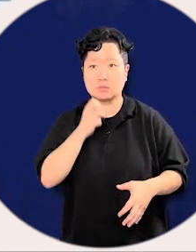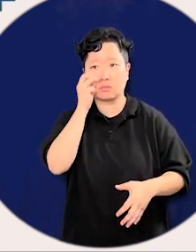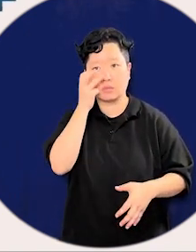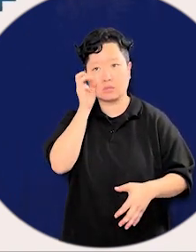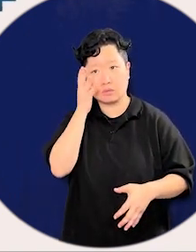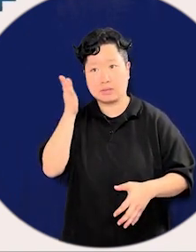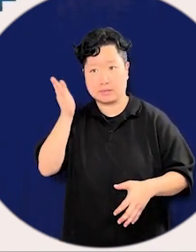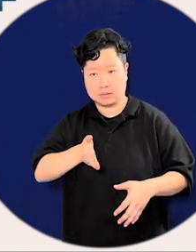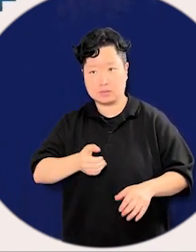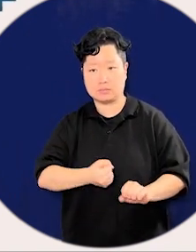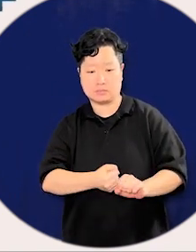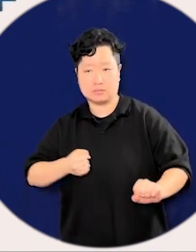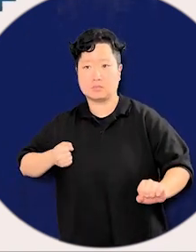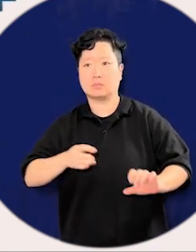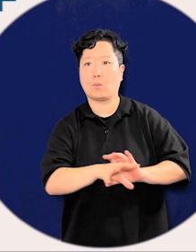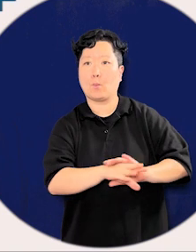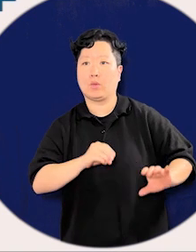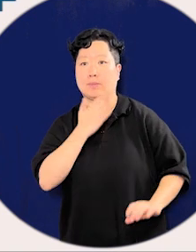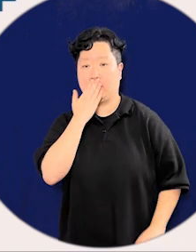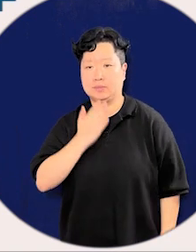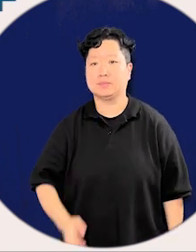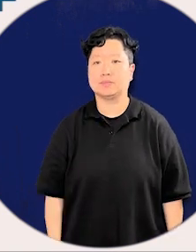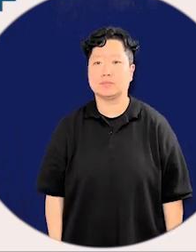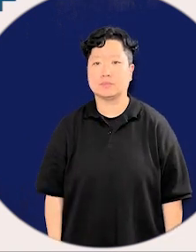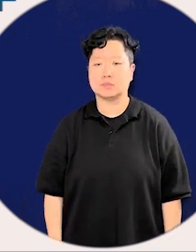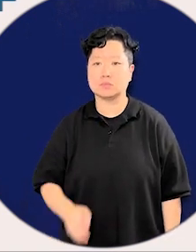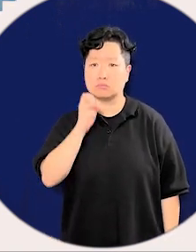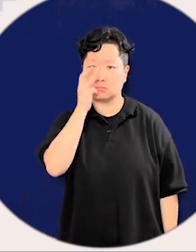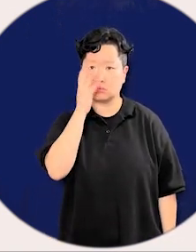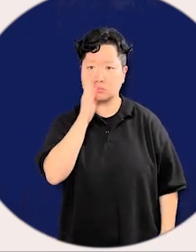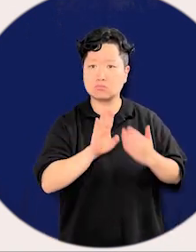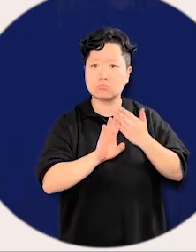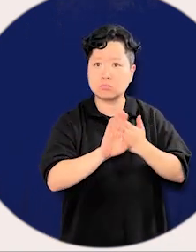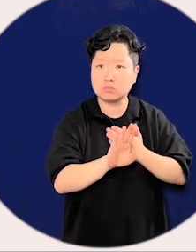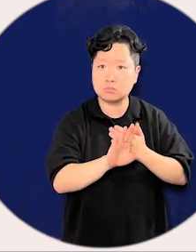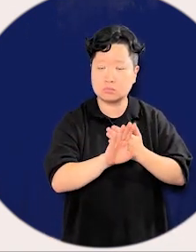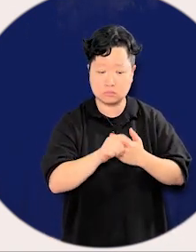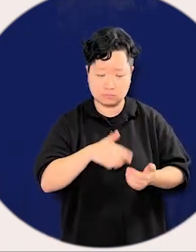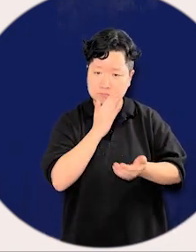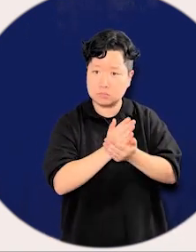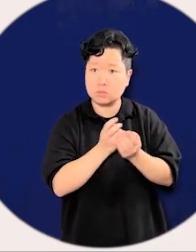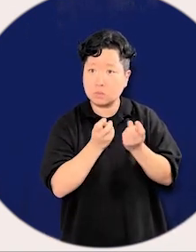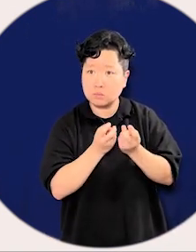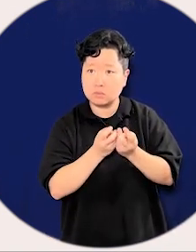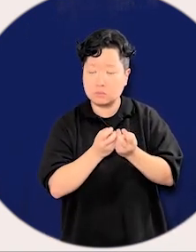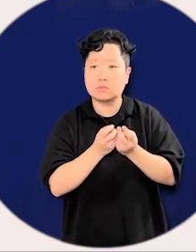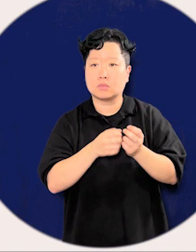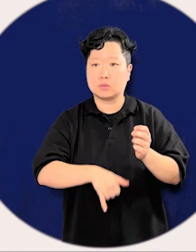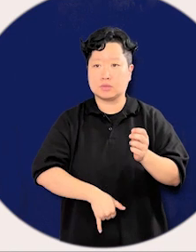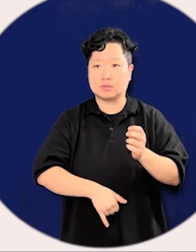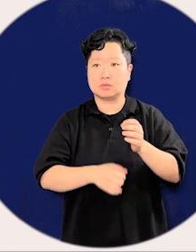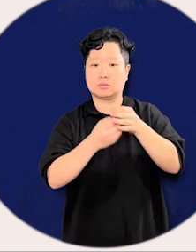임신 12주에서 14주까지는 진공 흡입술로 진행됩니다. 12주에서 14주 이후에는 자궁